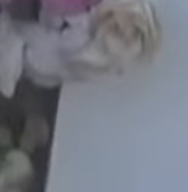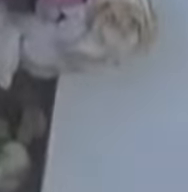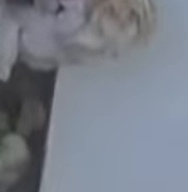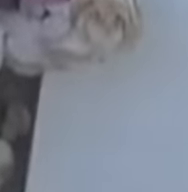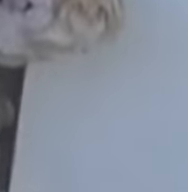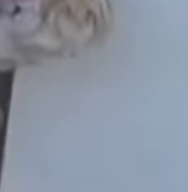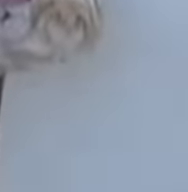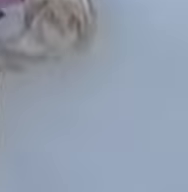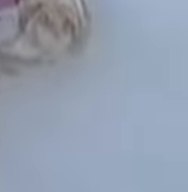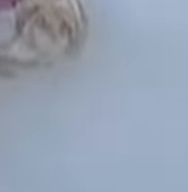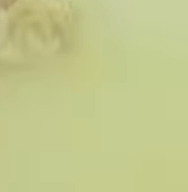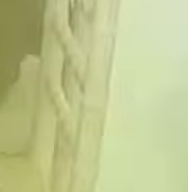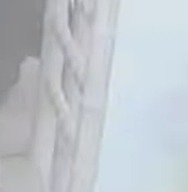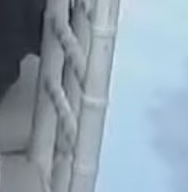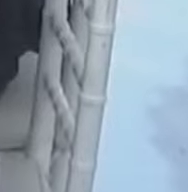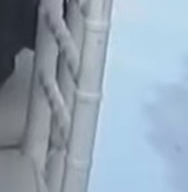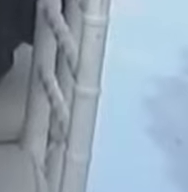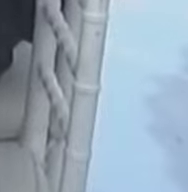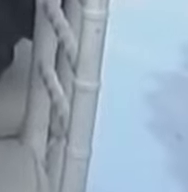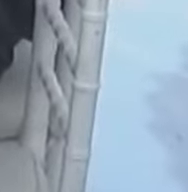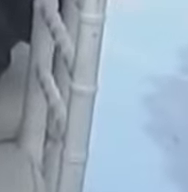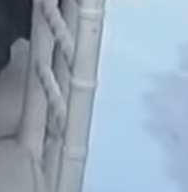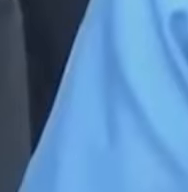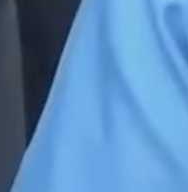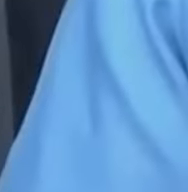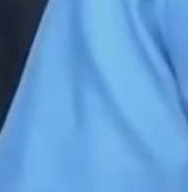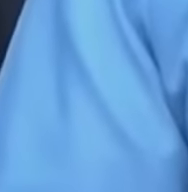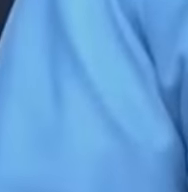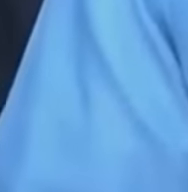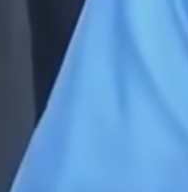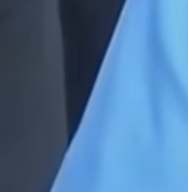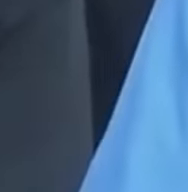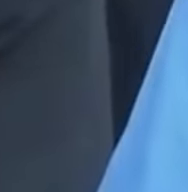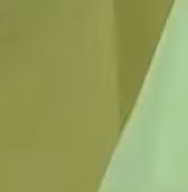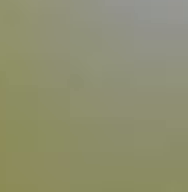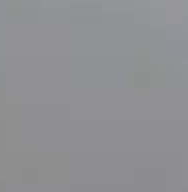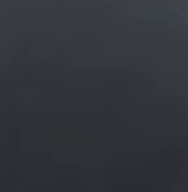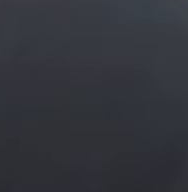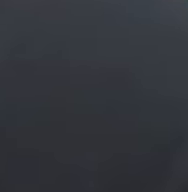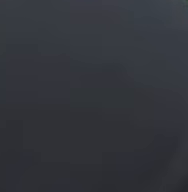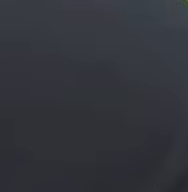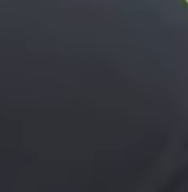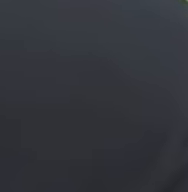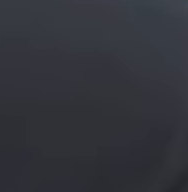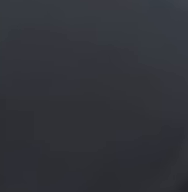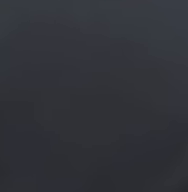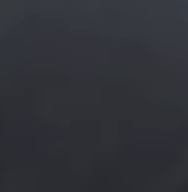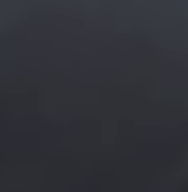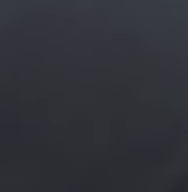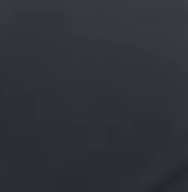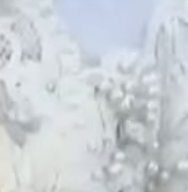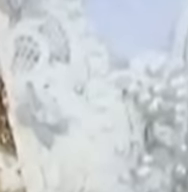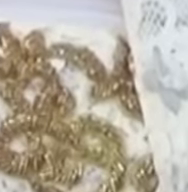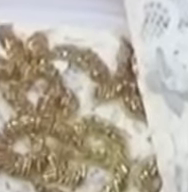lokasi akad nikah. Prosesi ijab kabul pun berlangsung hikmat dengan mahar cincin emas dan empat kepala kambing yang